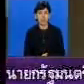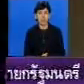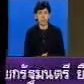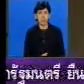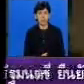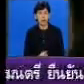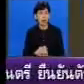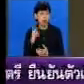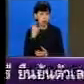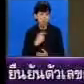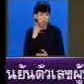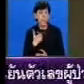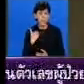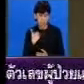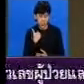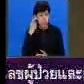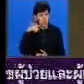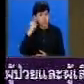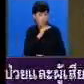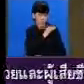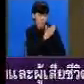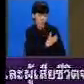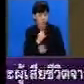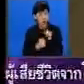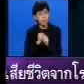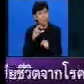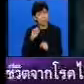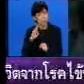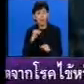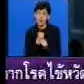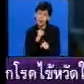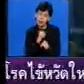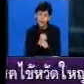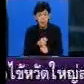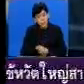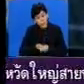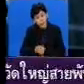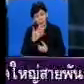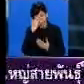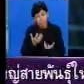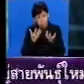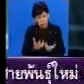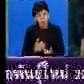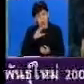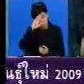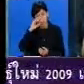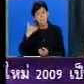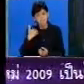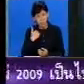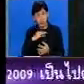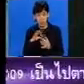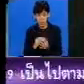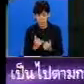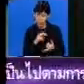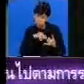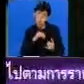ขณะที่ในฮ่องกงค่ะมีรายงานว่าหญิงชาวฟิลิปปินส์วัย37ปีที่มาทำงานเป็นแม่บ้านป่วยหนักจากไข้หวัดใหญ่สายพันธุ์ใหม่โดยข